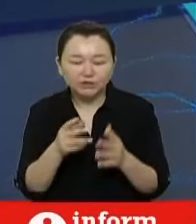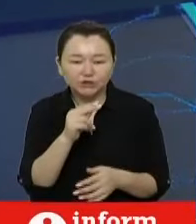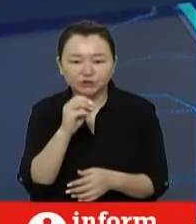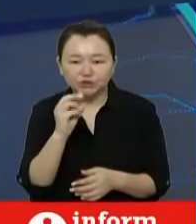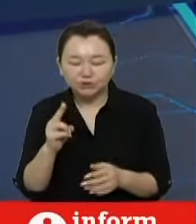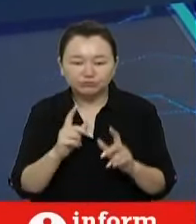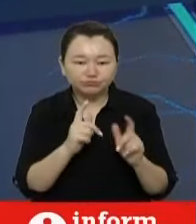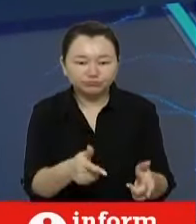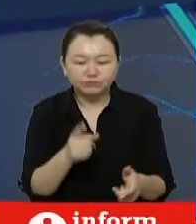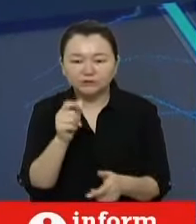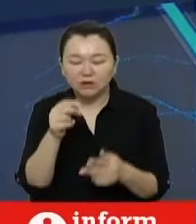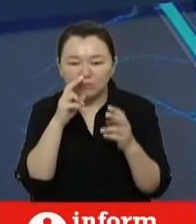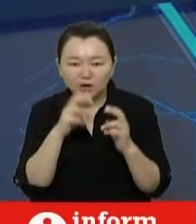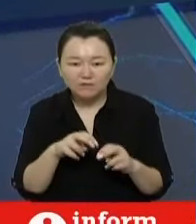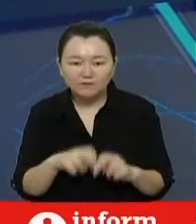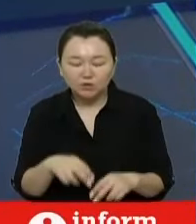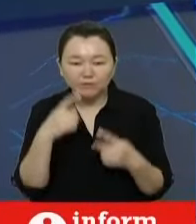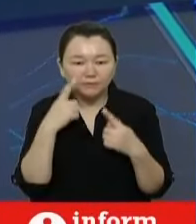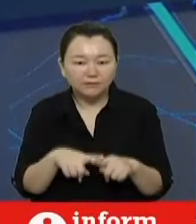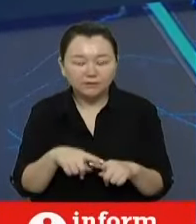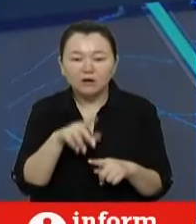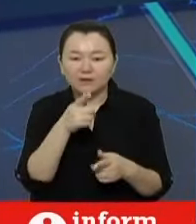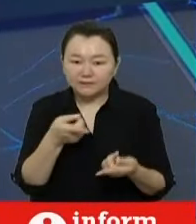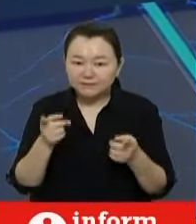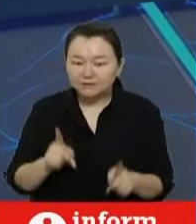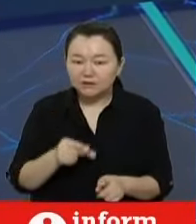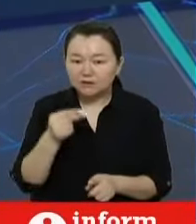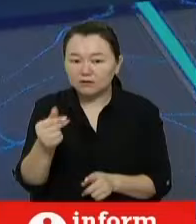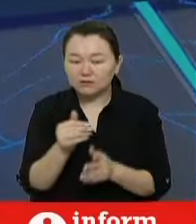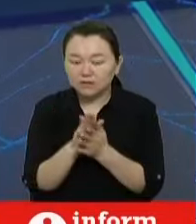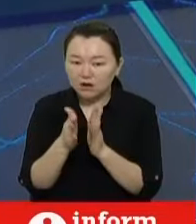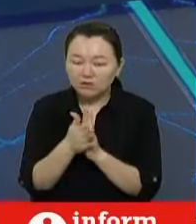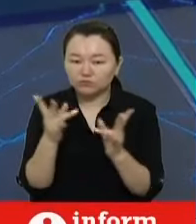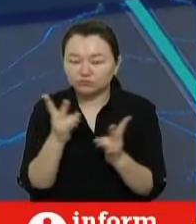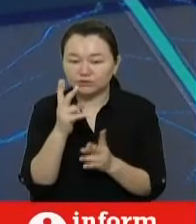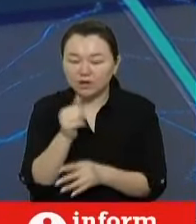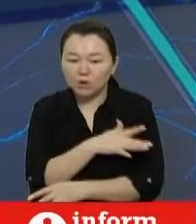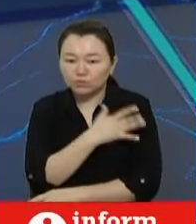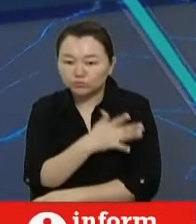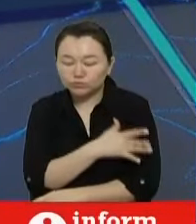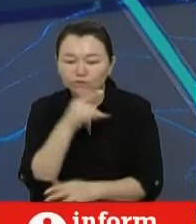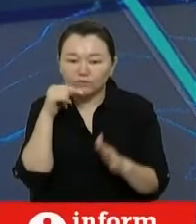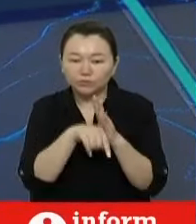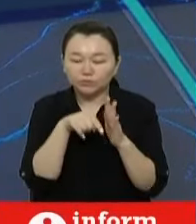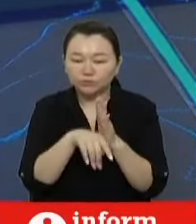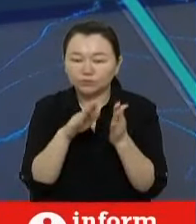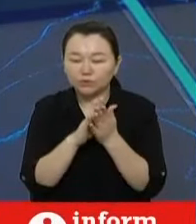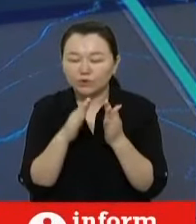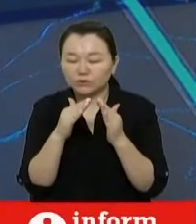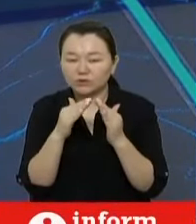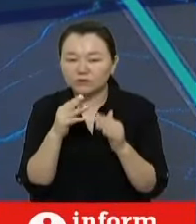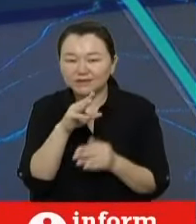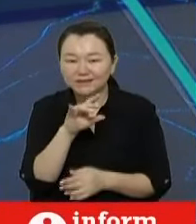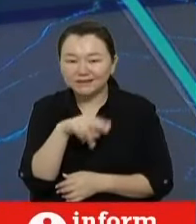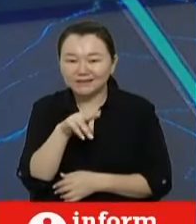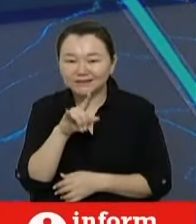за проверку оборудования. При этом потребители действительно обязаны заключать договора на оказание услуг внутридомового газового